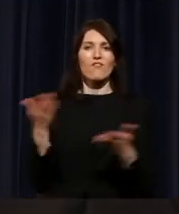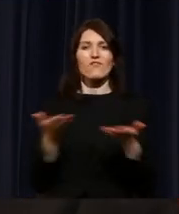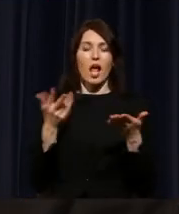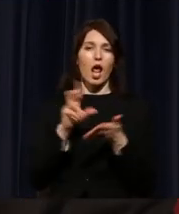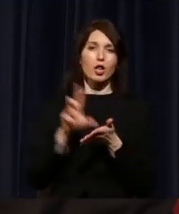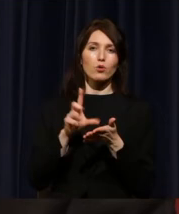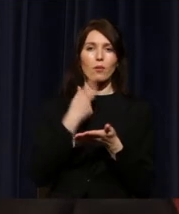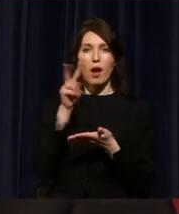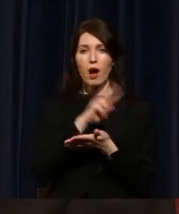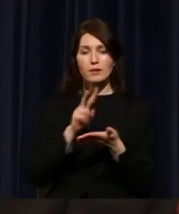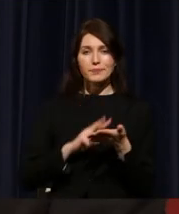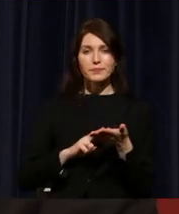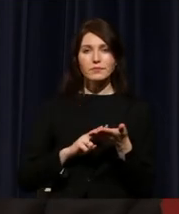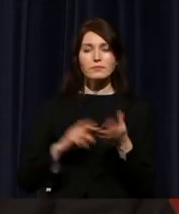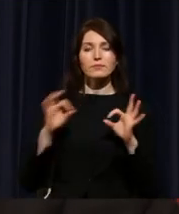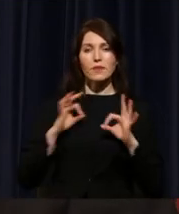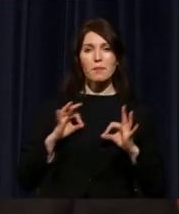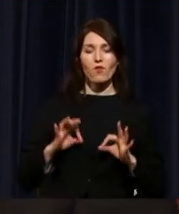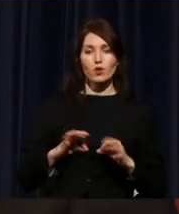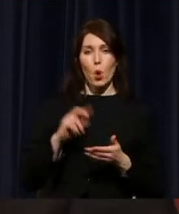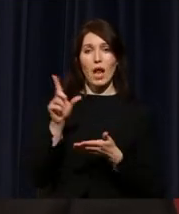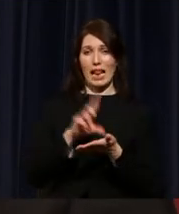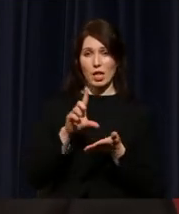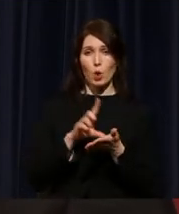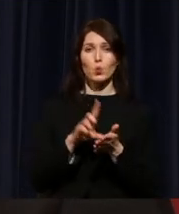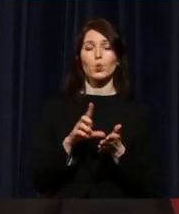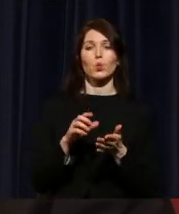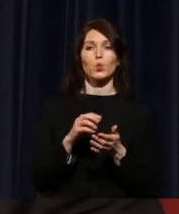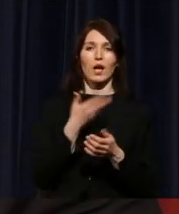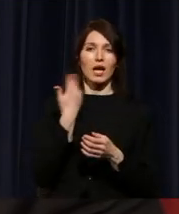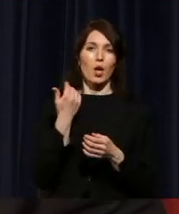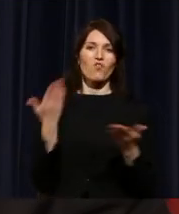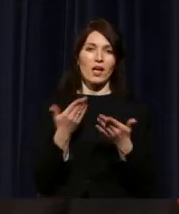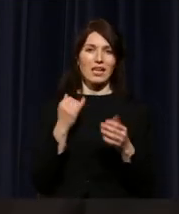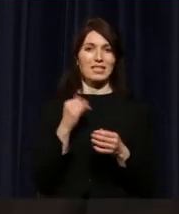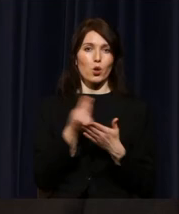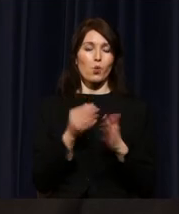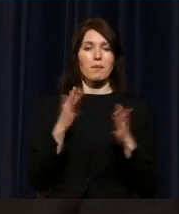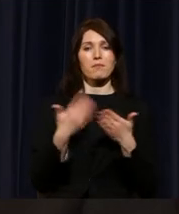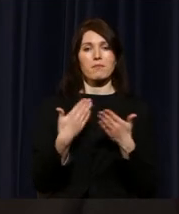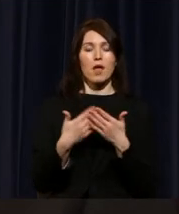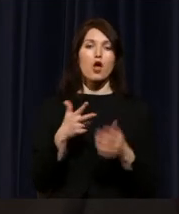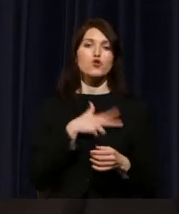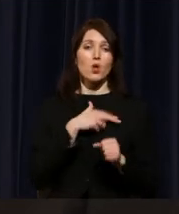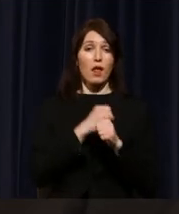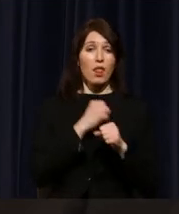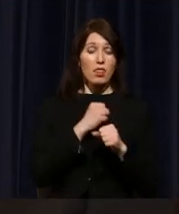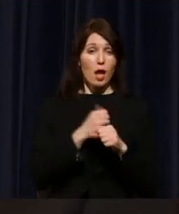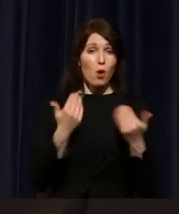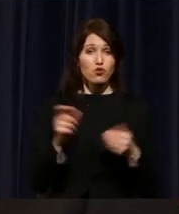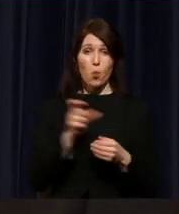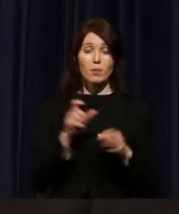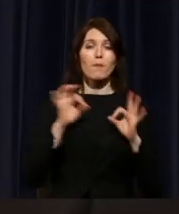vieglāka, nu tāda profesionālā literatūra, vieglāka, ne tajā sliktākajā nozīmē, bet nu tāda, jo piemēram sociālajā darbā šobrīd